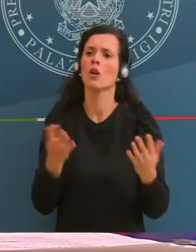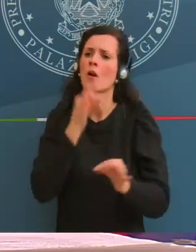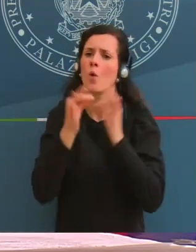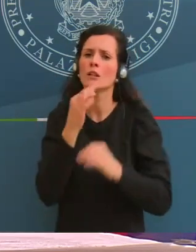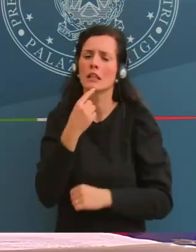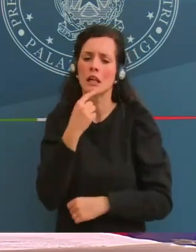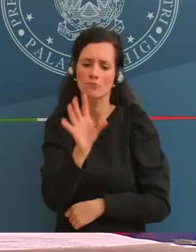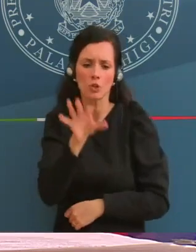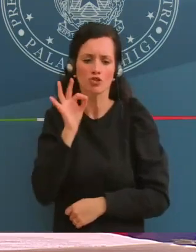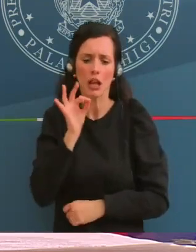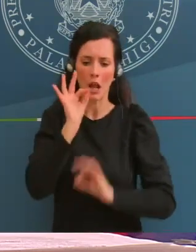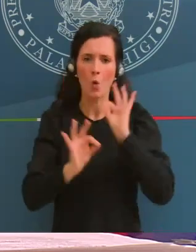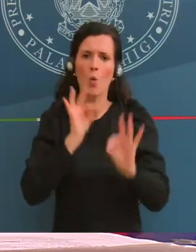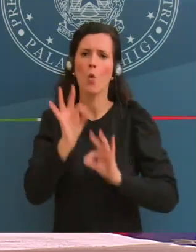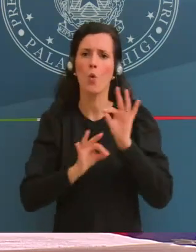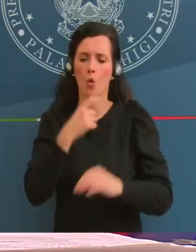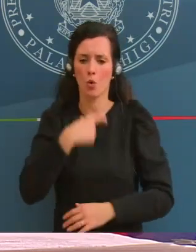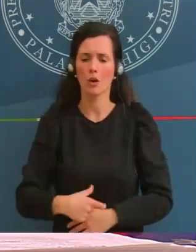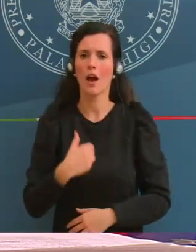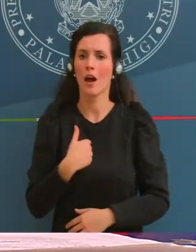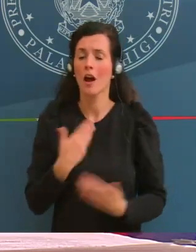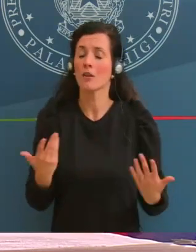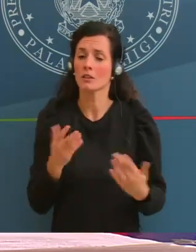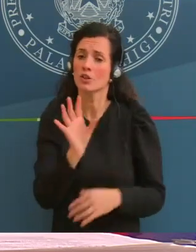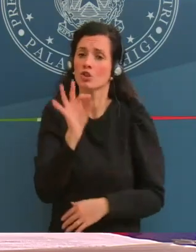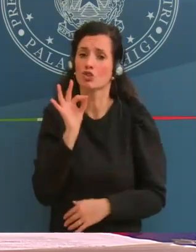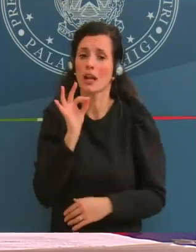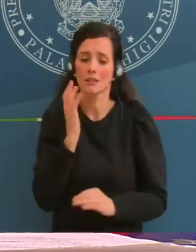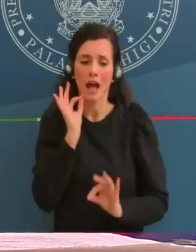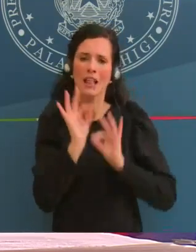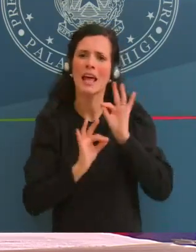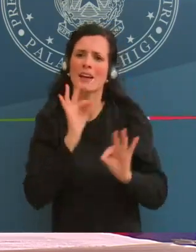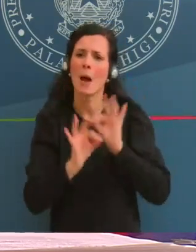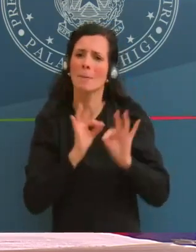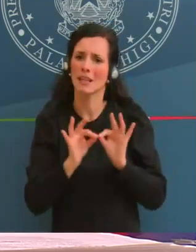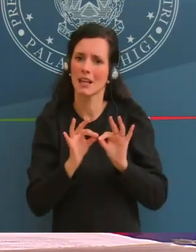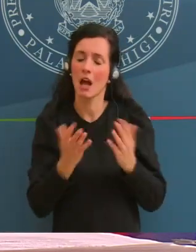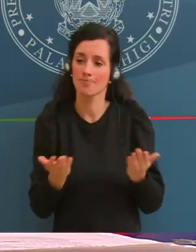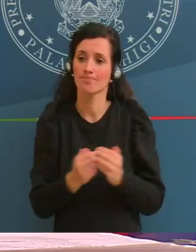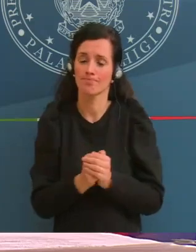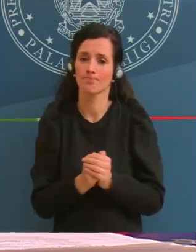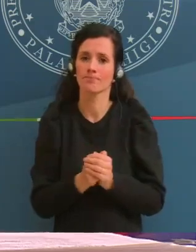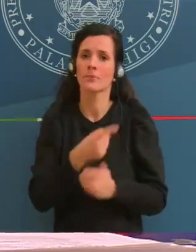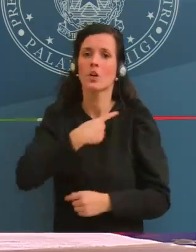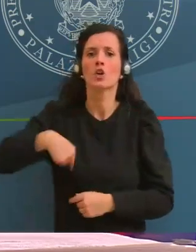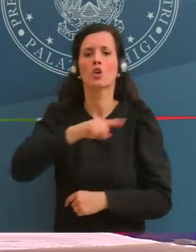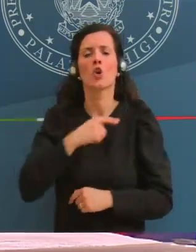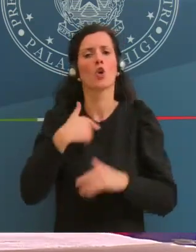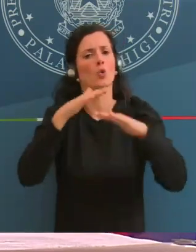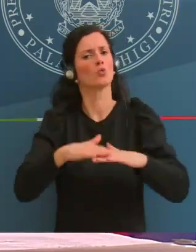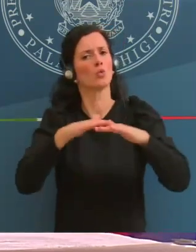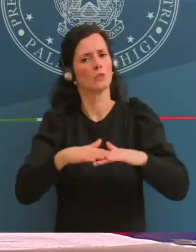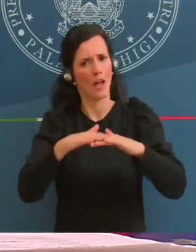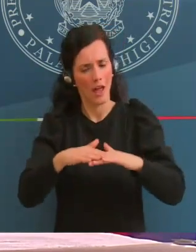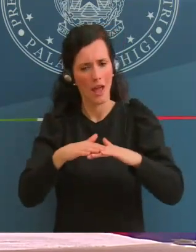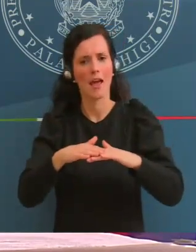salvaguardarlo fino agli estremi limiti io sono per questo approccio liberale però che anche nella